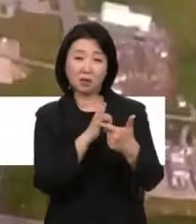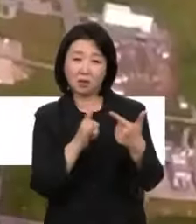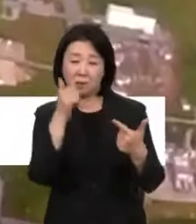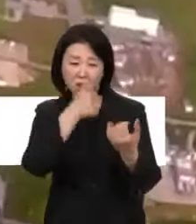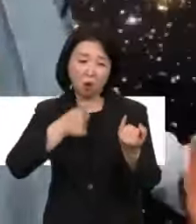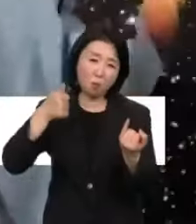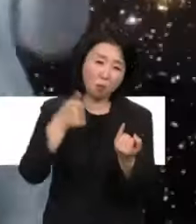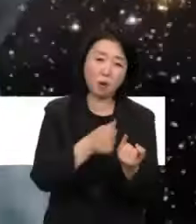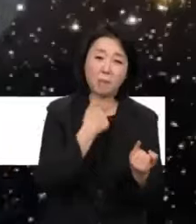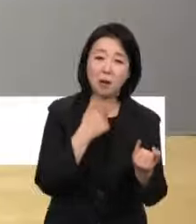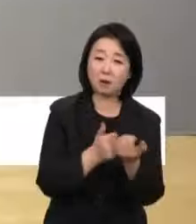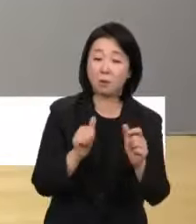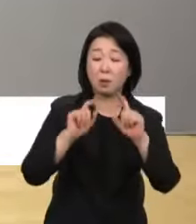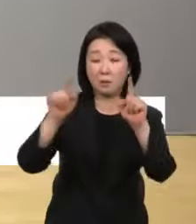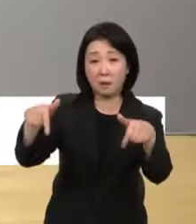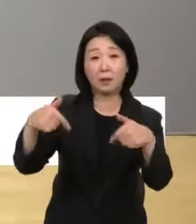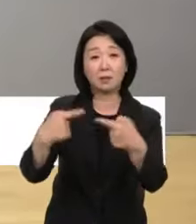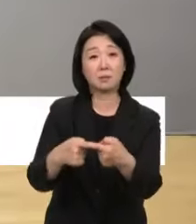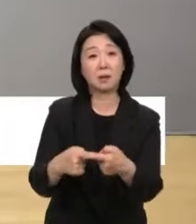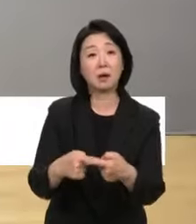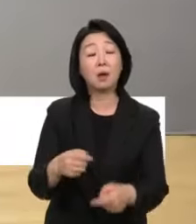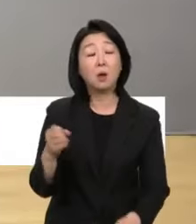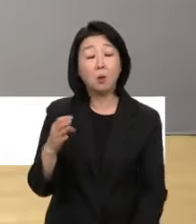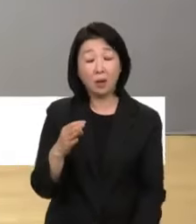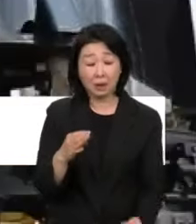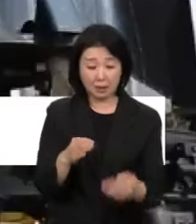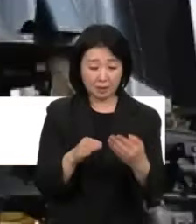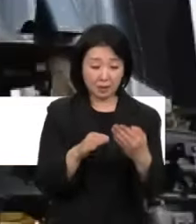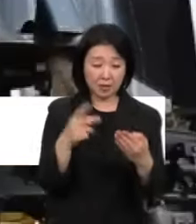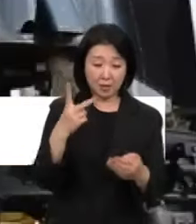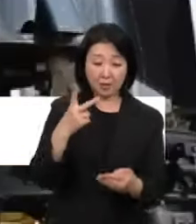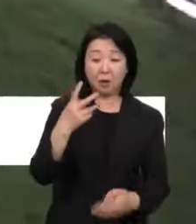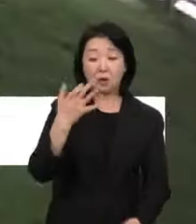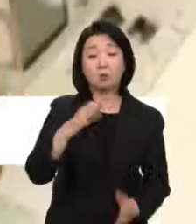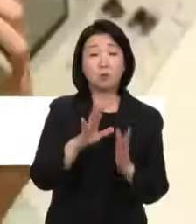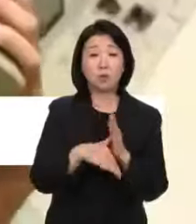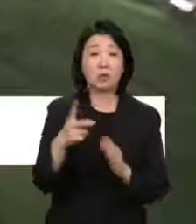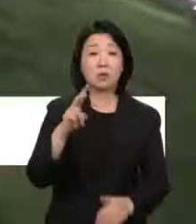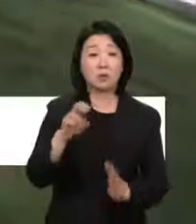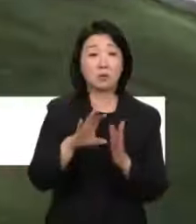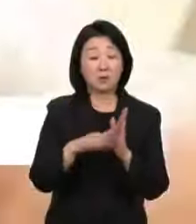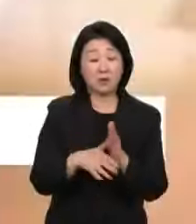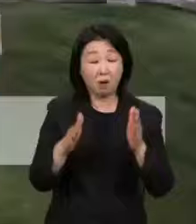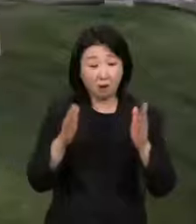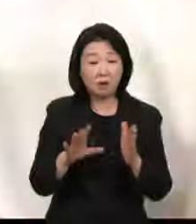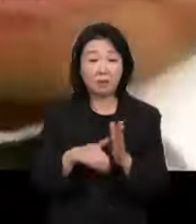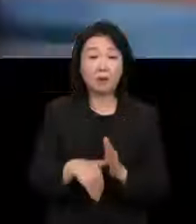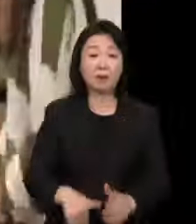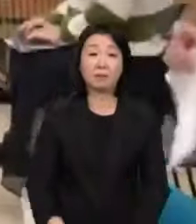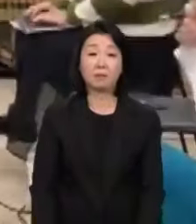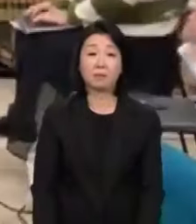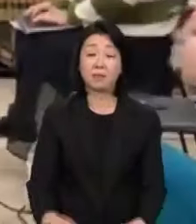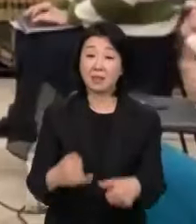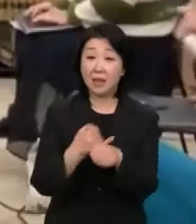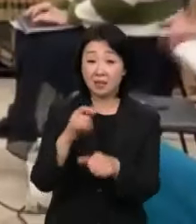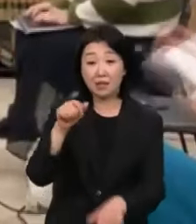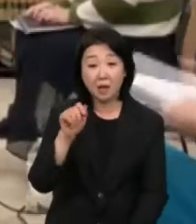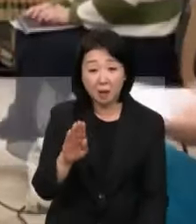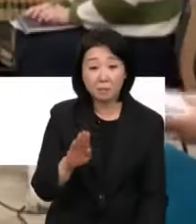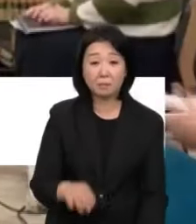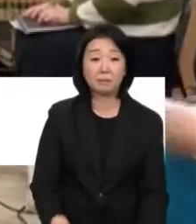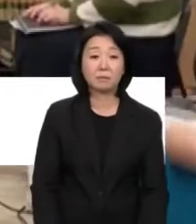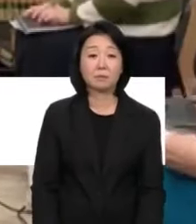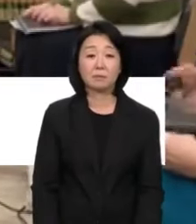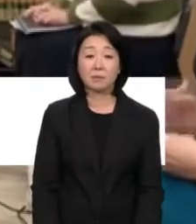기소됐습니다. 범행이 시작된 건 지난 2019년에서 2022년 사이 데이팅 앱이었습니다. He